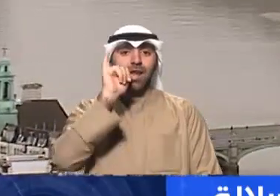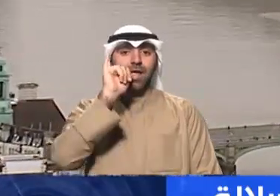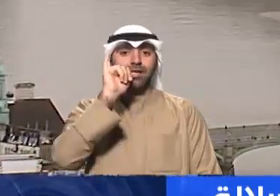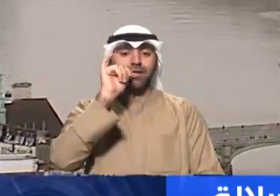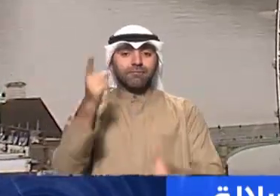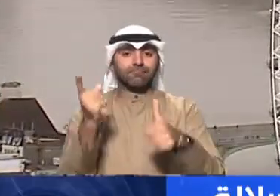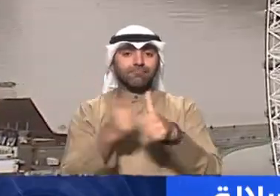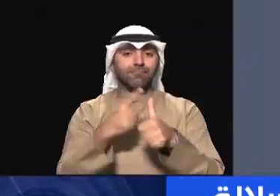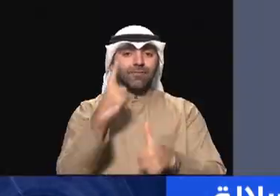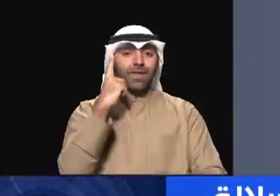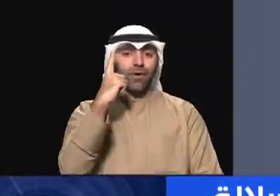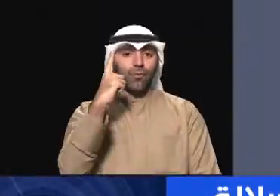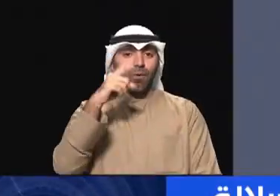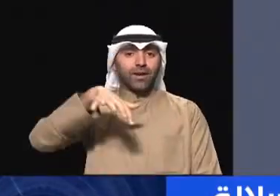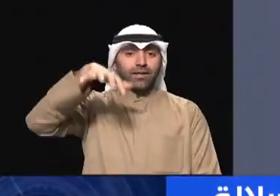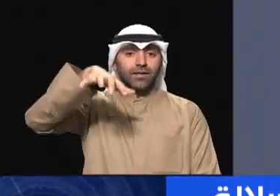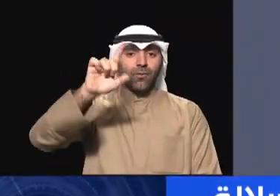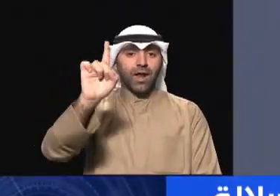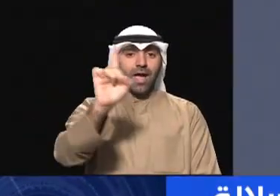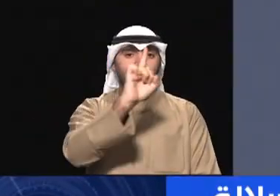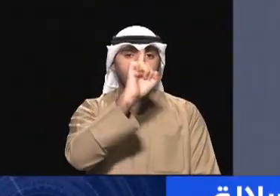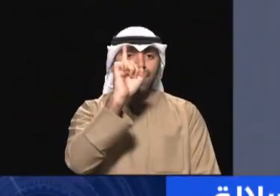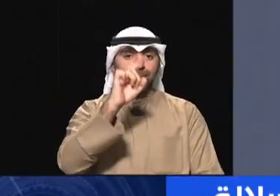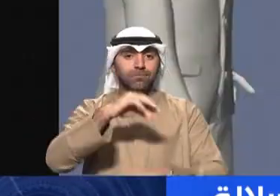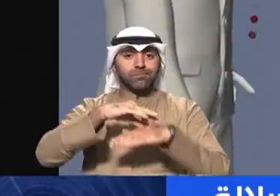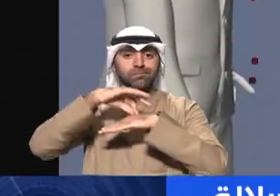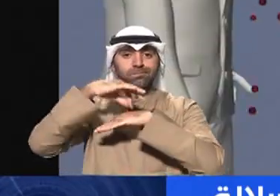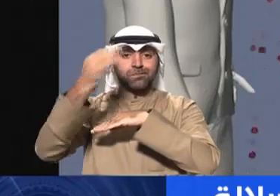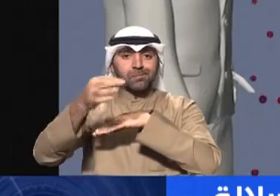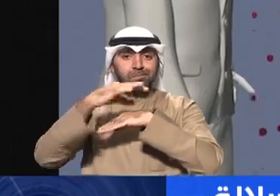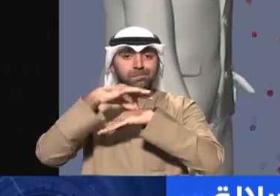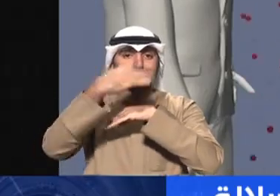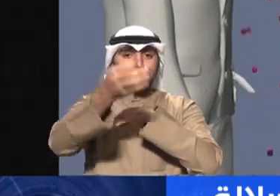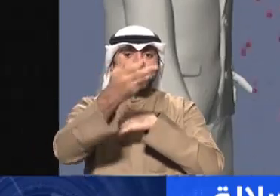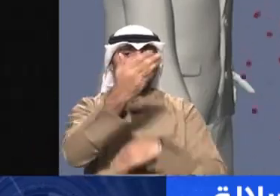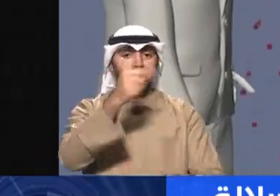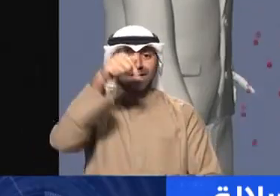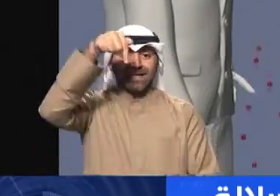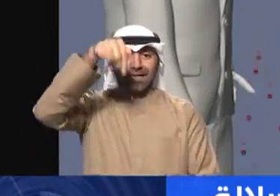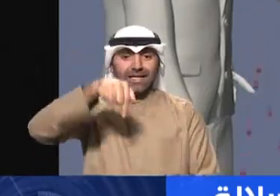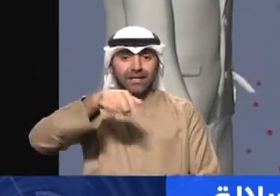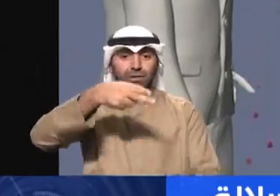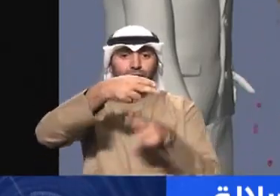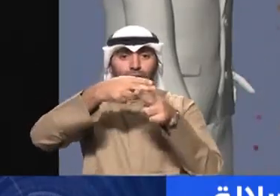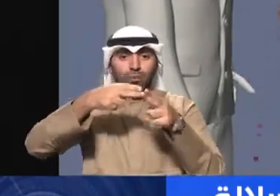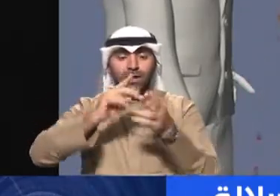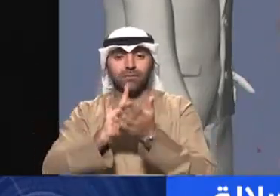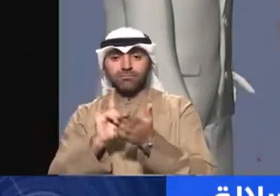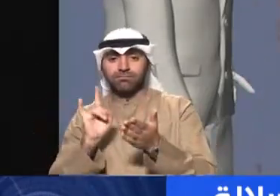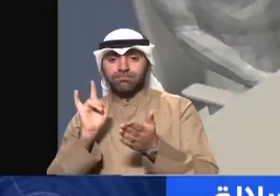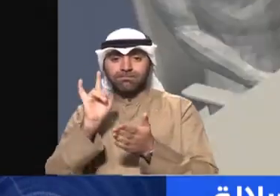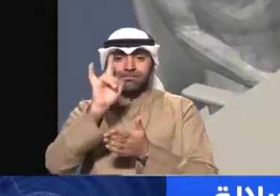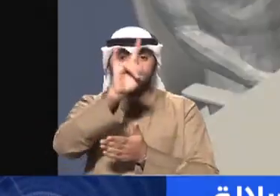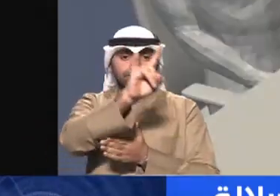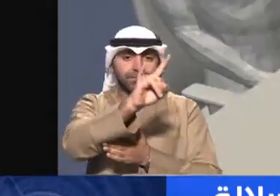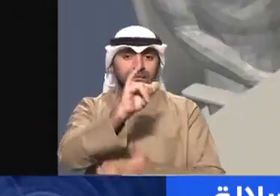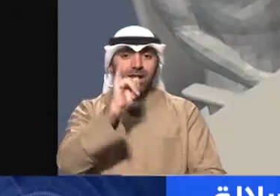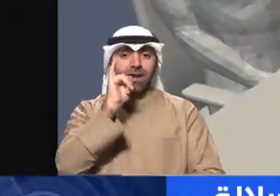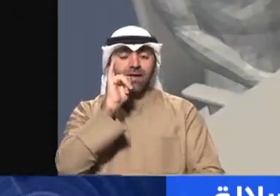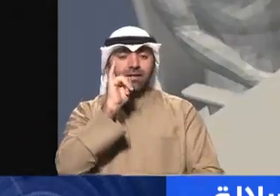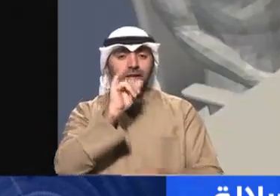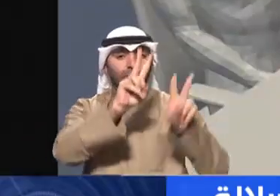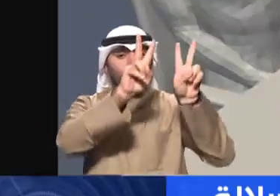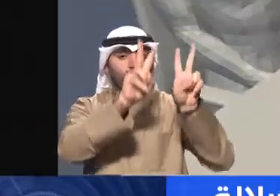القلق والهلع، خاصة أن هذه السلالة أكثر عدوى من السلالات الأخرى للفيروس. ومن جهتها، وزارة